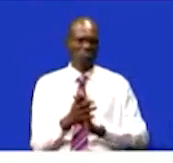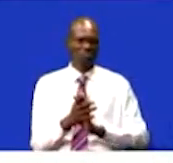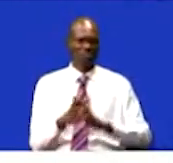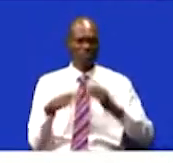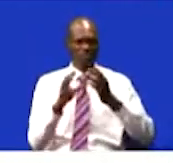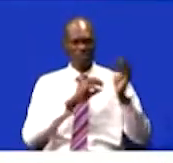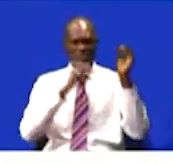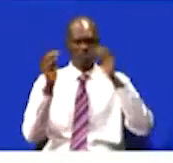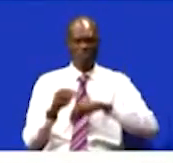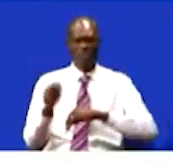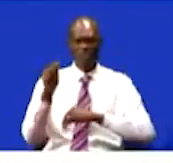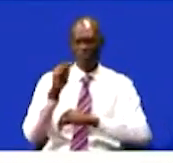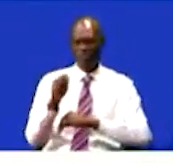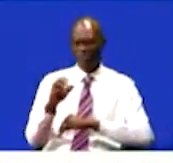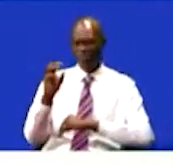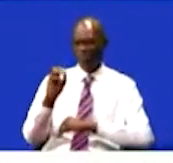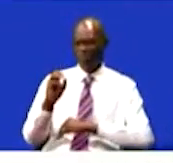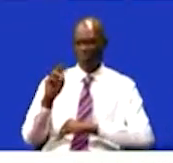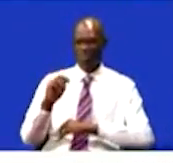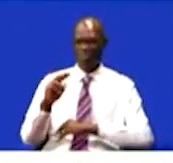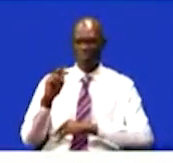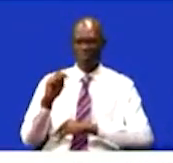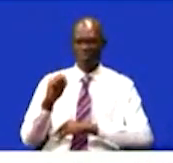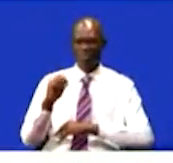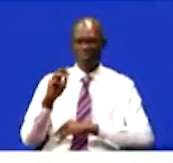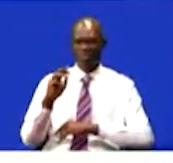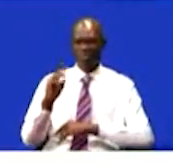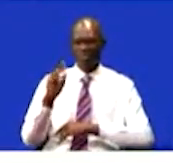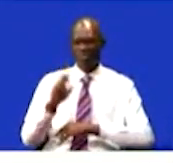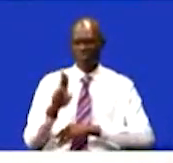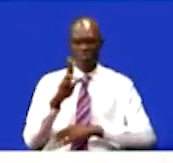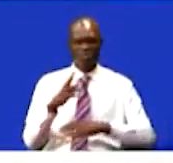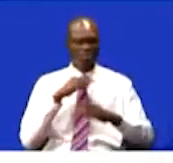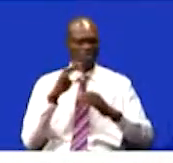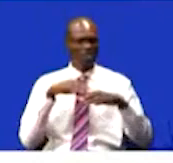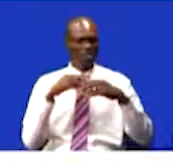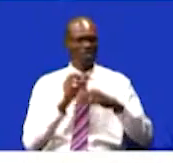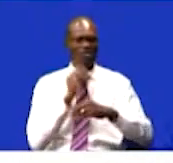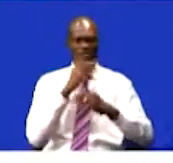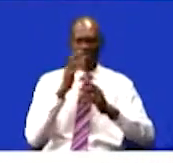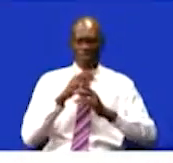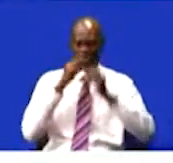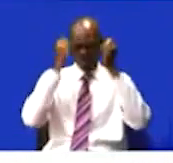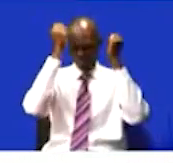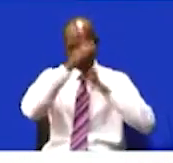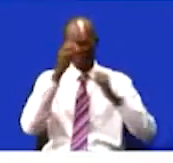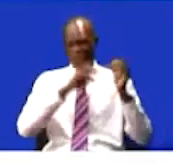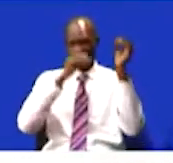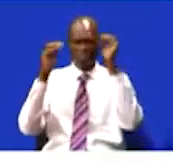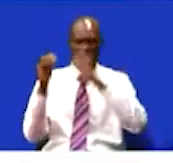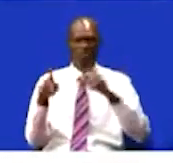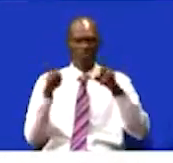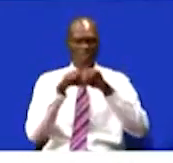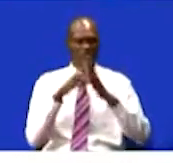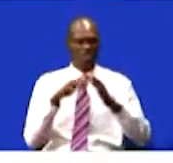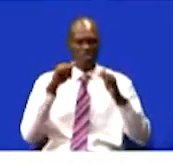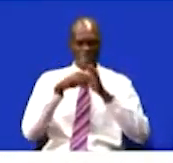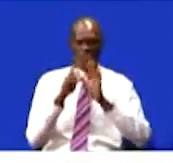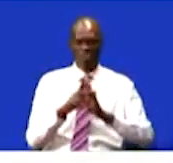Kidhi Sondo, inego ji Sondo. To polise wate kao kitero Haiti. Kidhi Kisumo West